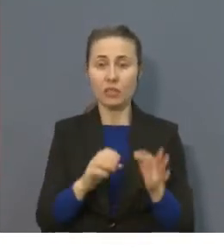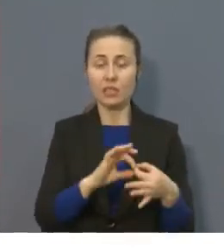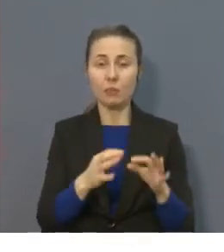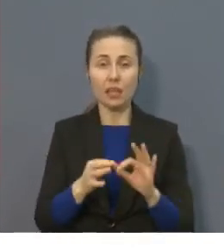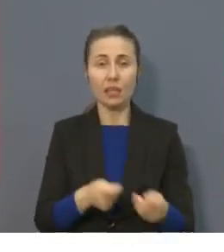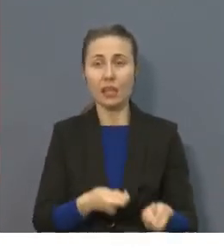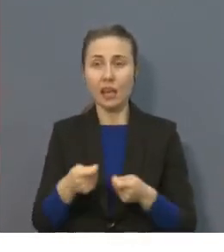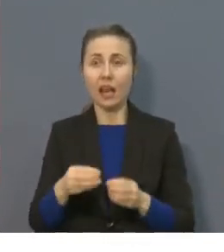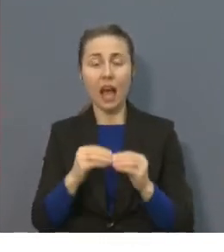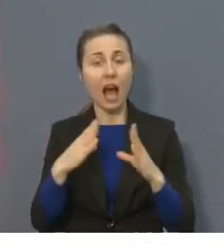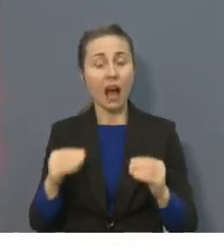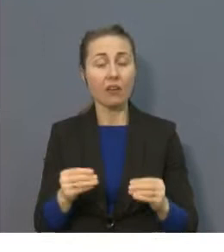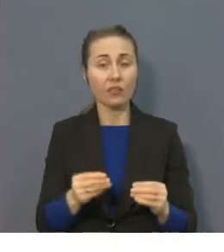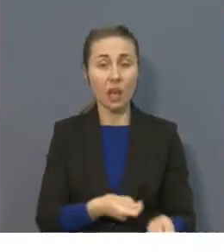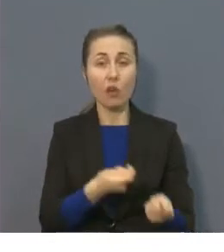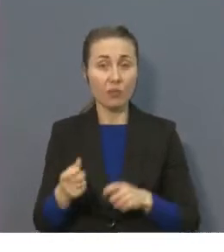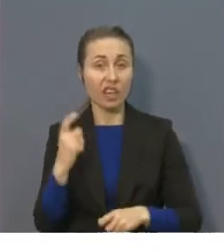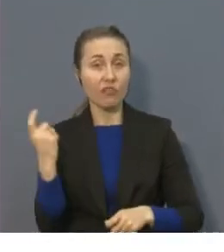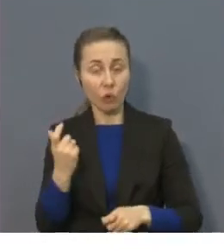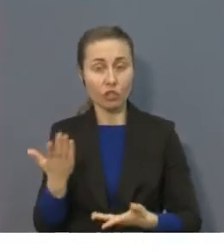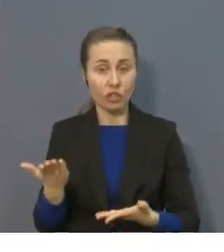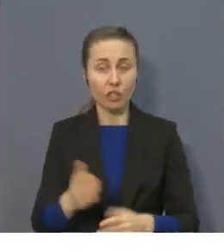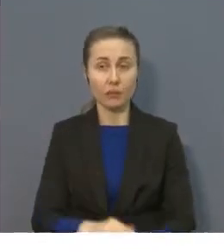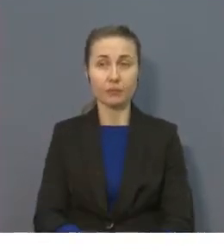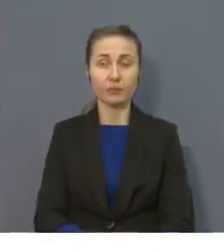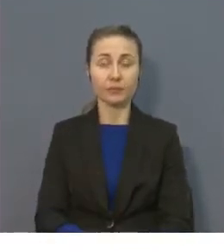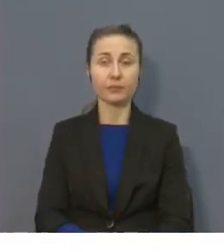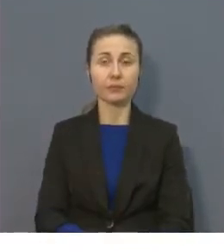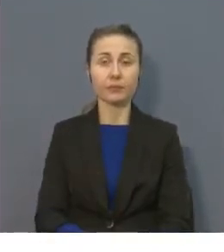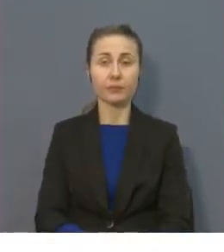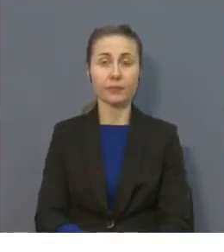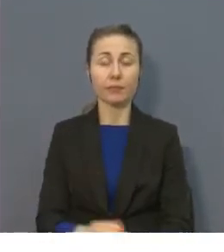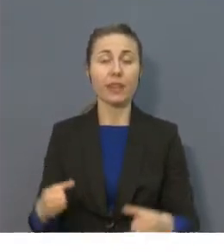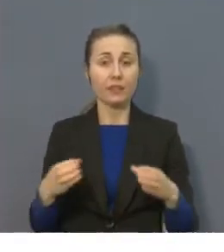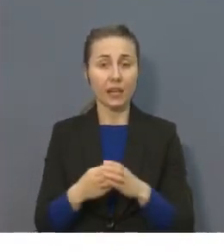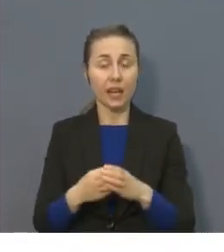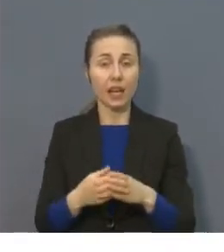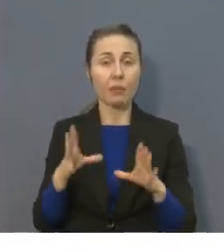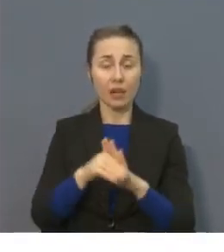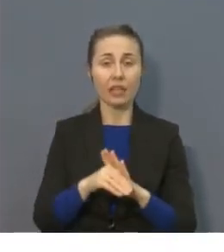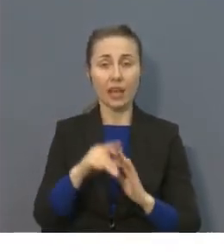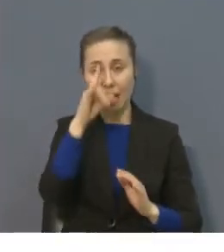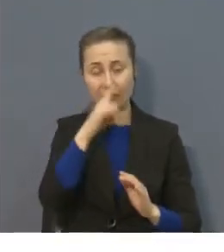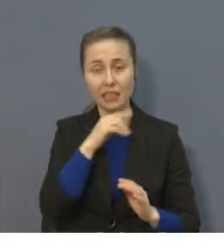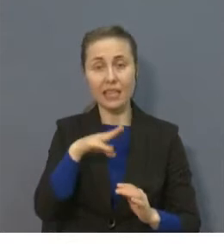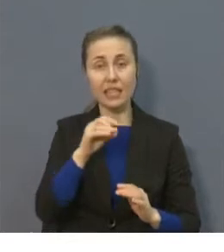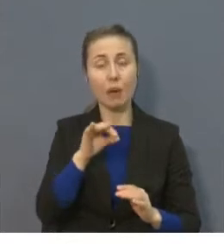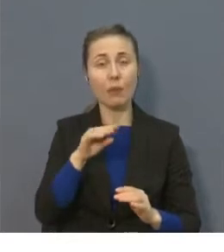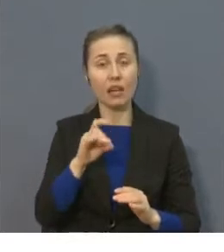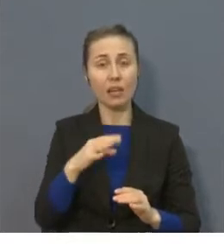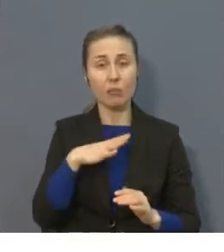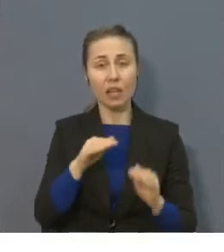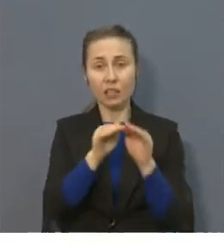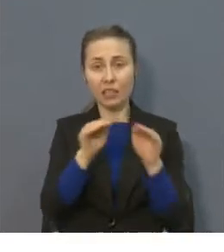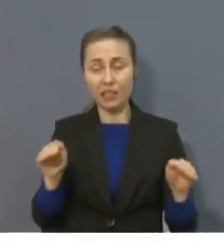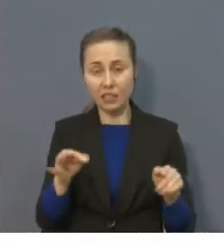күні Макинск қаласындағы Қазақстан темір жолына қарасты ғимараттың шатырын жел аударған. Сонымен қатар облыс аумағында көктемгі су тасқынының қаупі